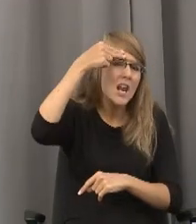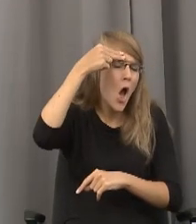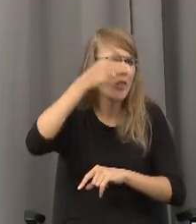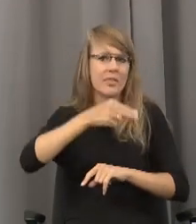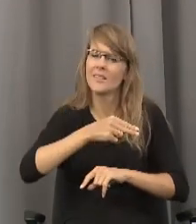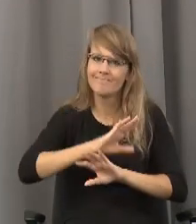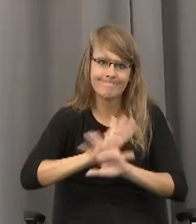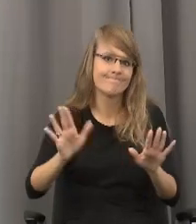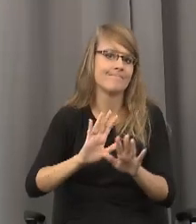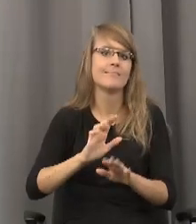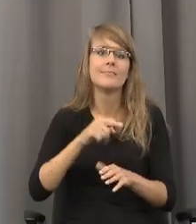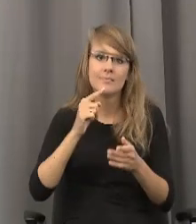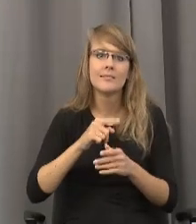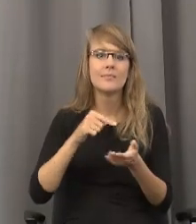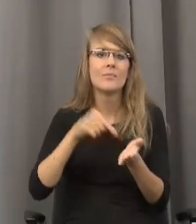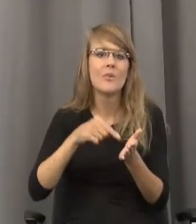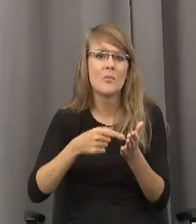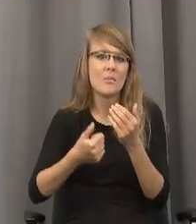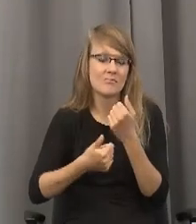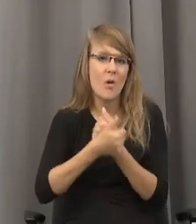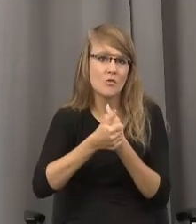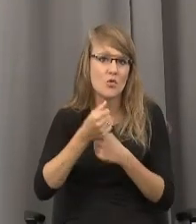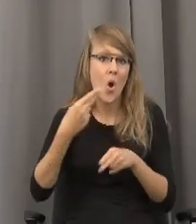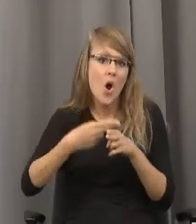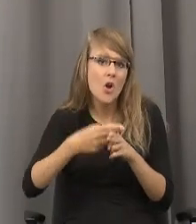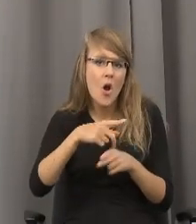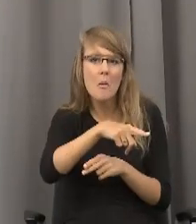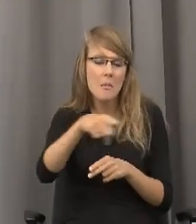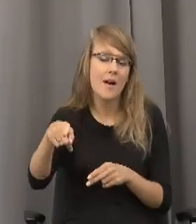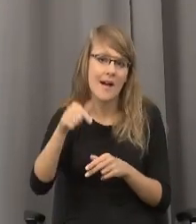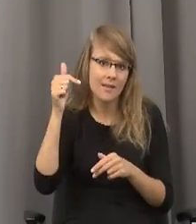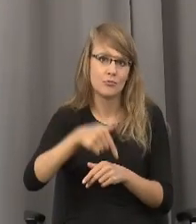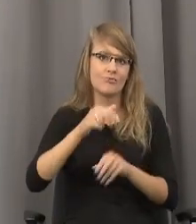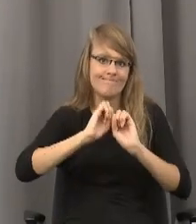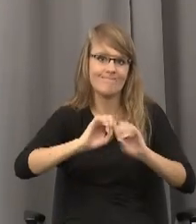związane z chorobą. Pracujemy więc